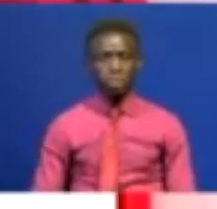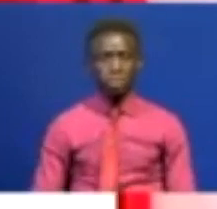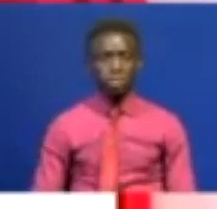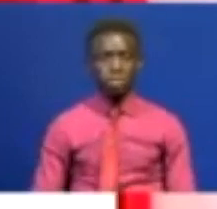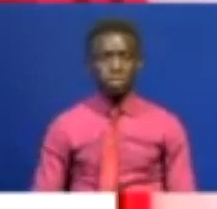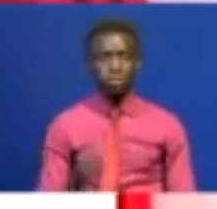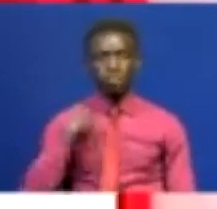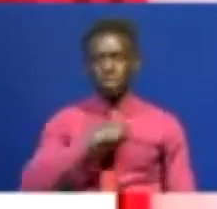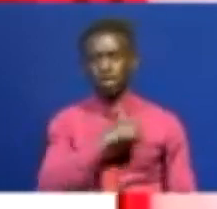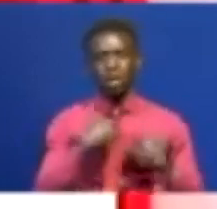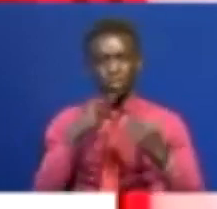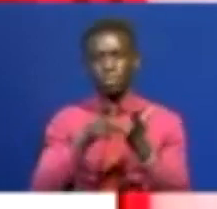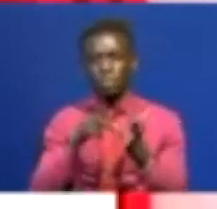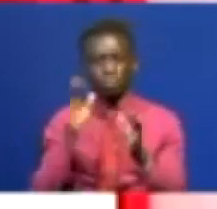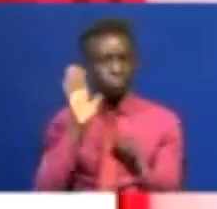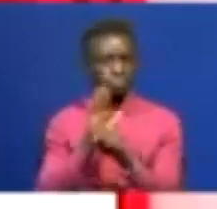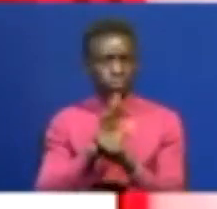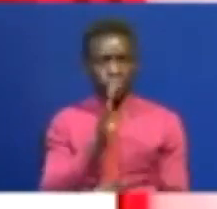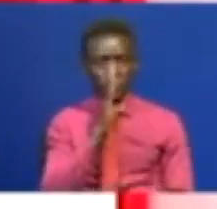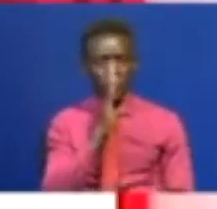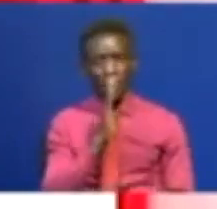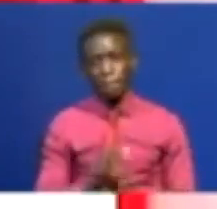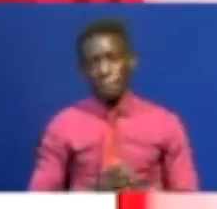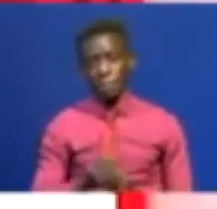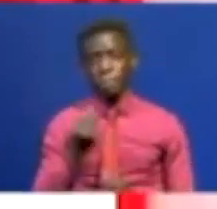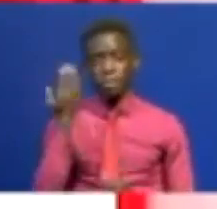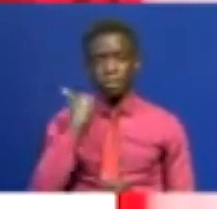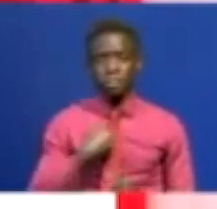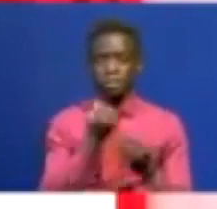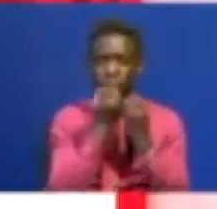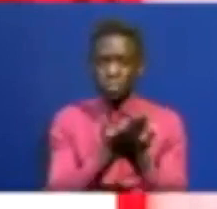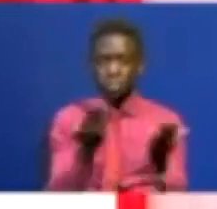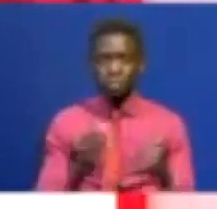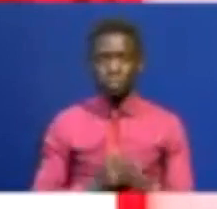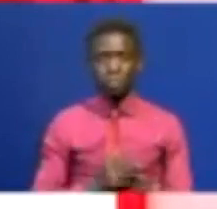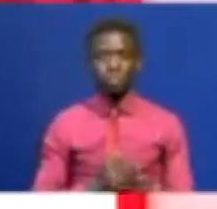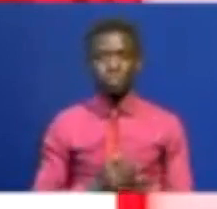tumelipa madeni mengi. Nilikuwa nawaambia mkisoma